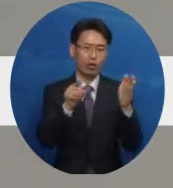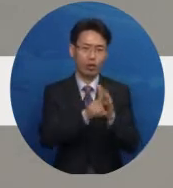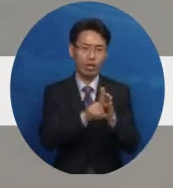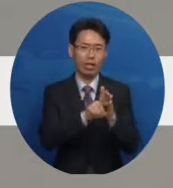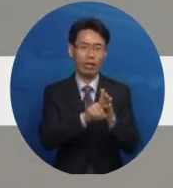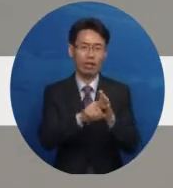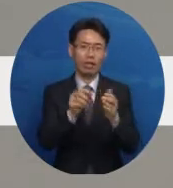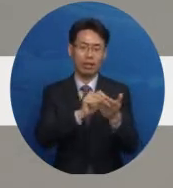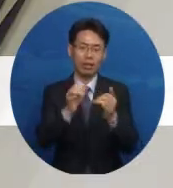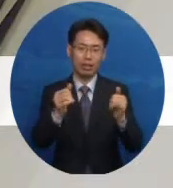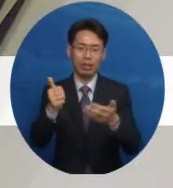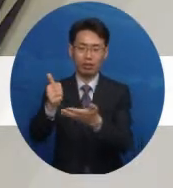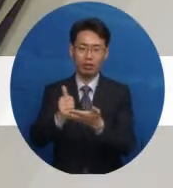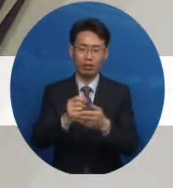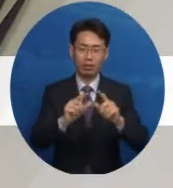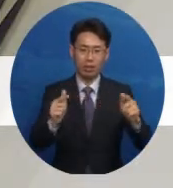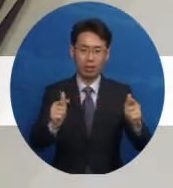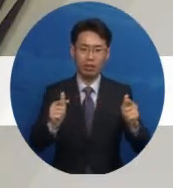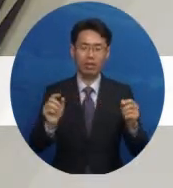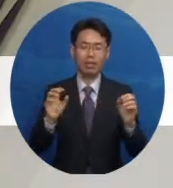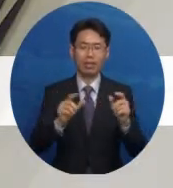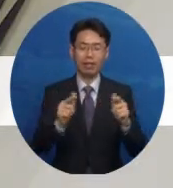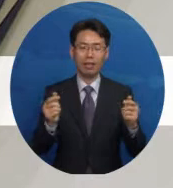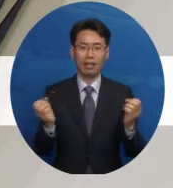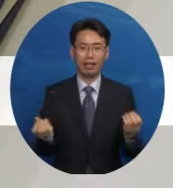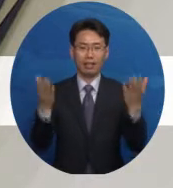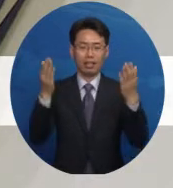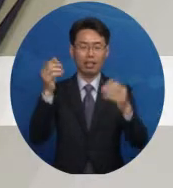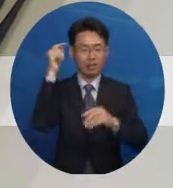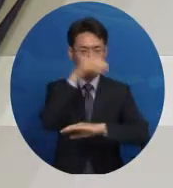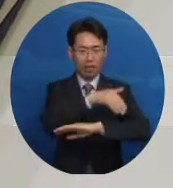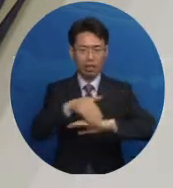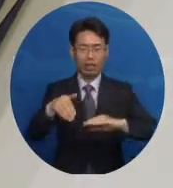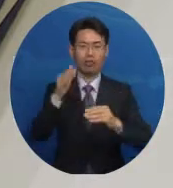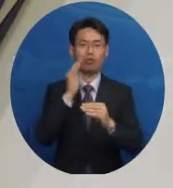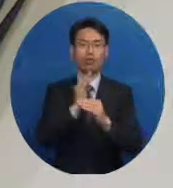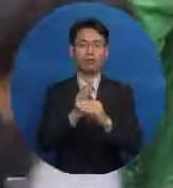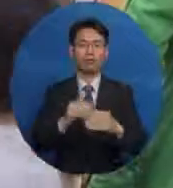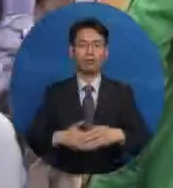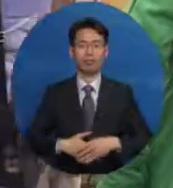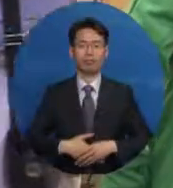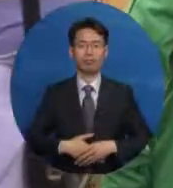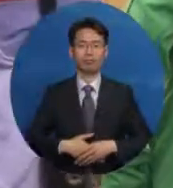작가 초청회, 토론회, 북콘서트 등 다양한 행사가 열릴 예정입니다.